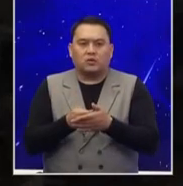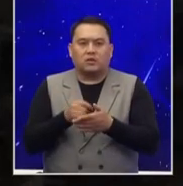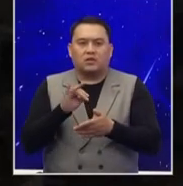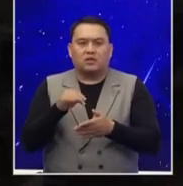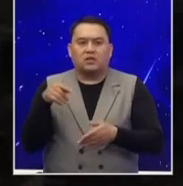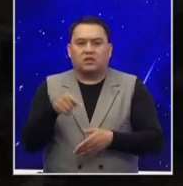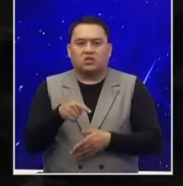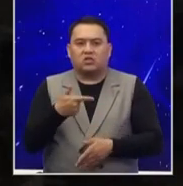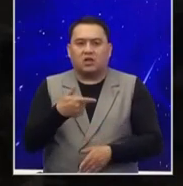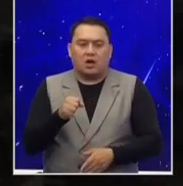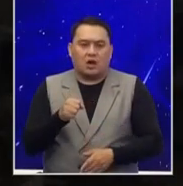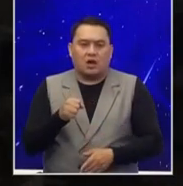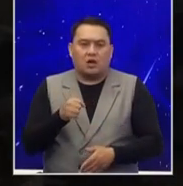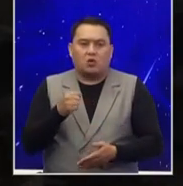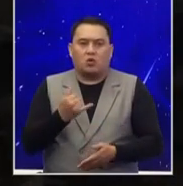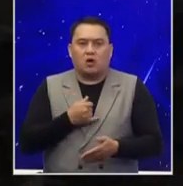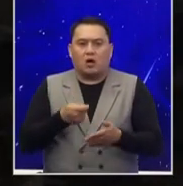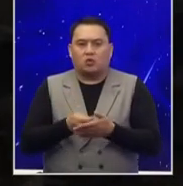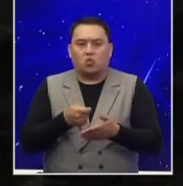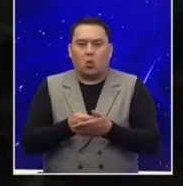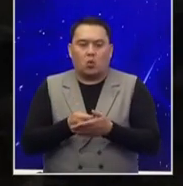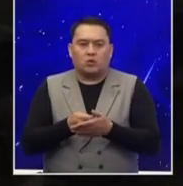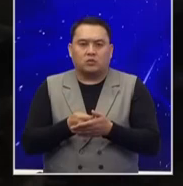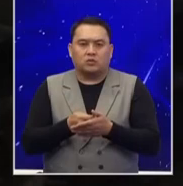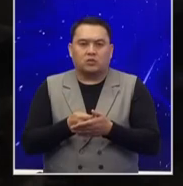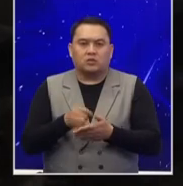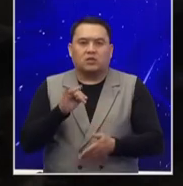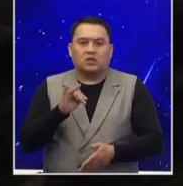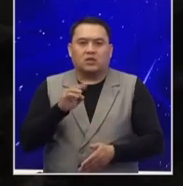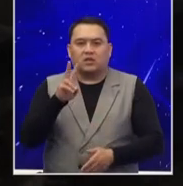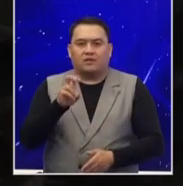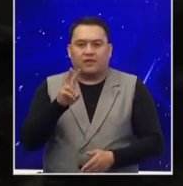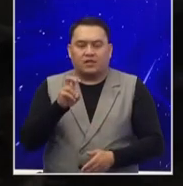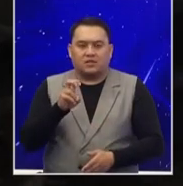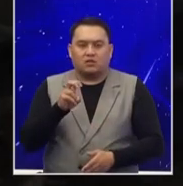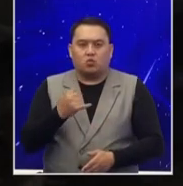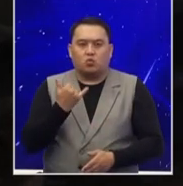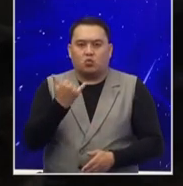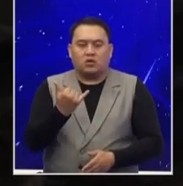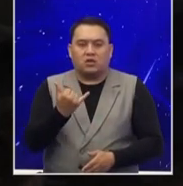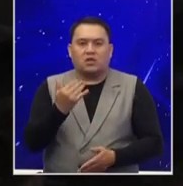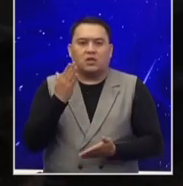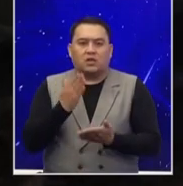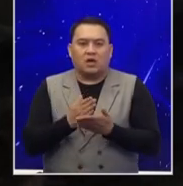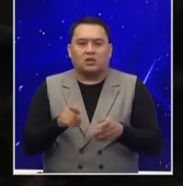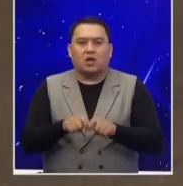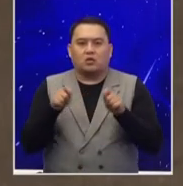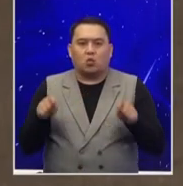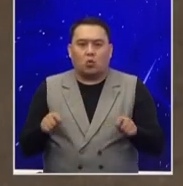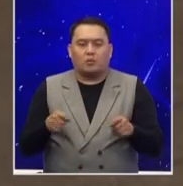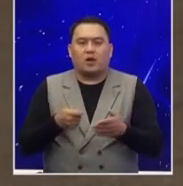на 1000 голов имеется откорм овец и коз, и на 200 голов у них имеется откорм